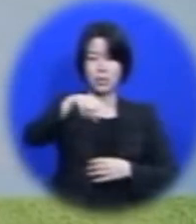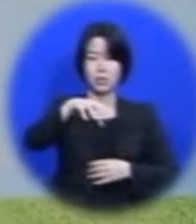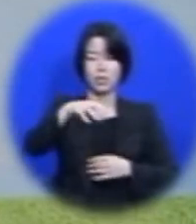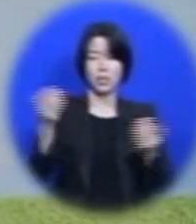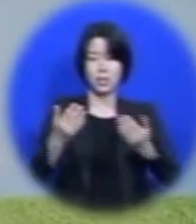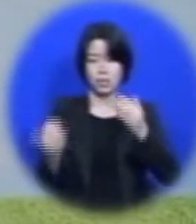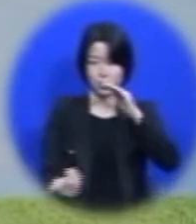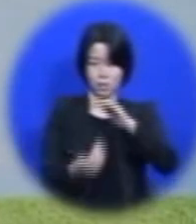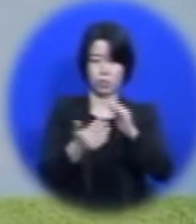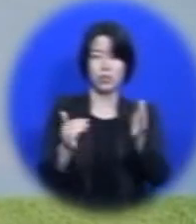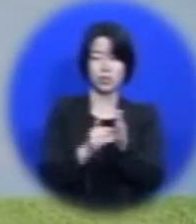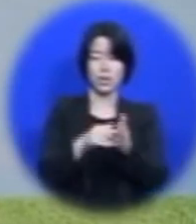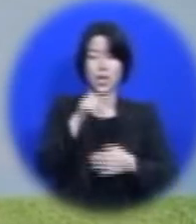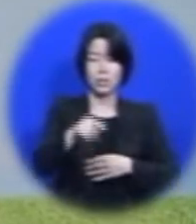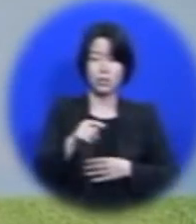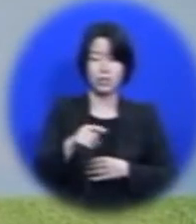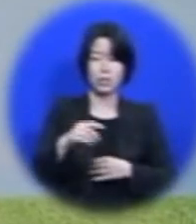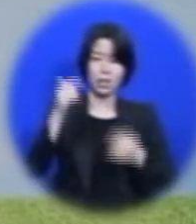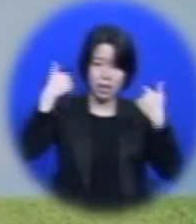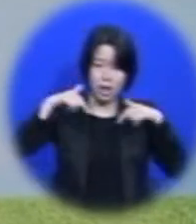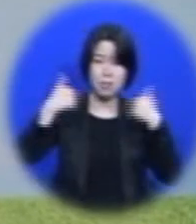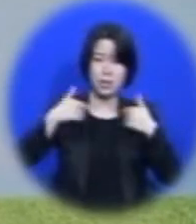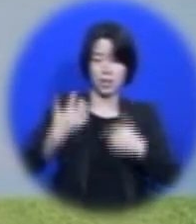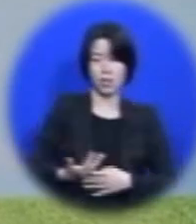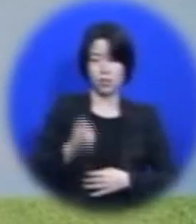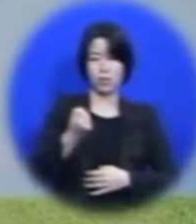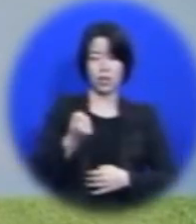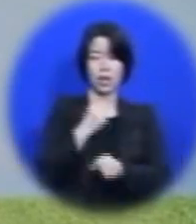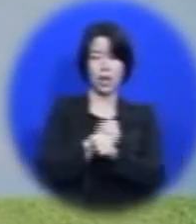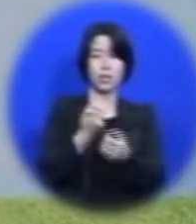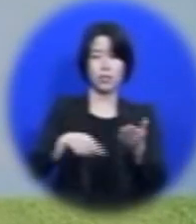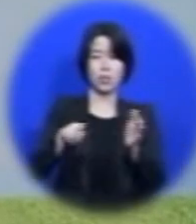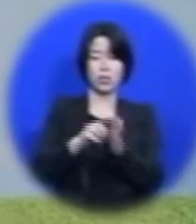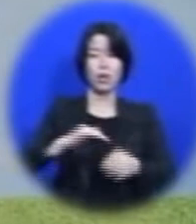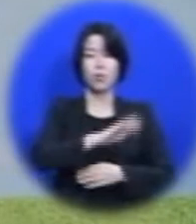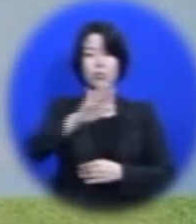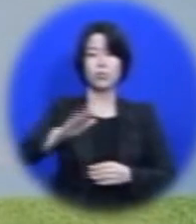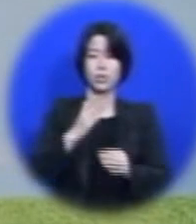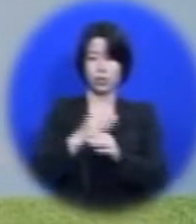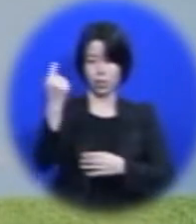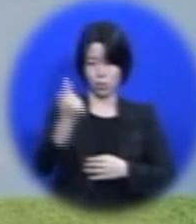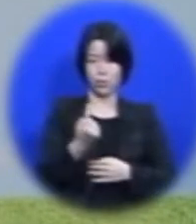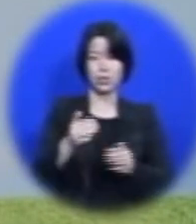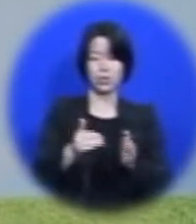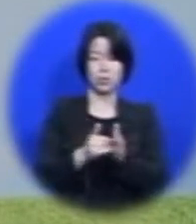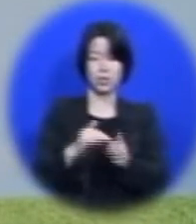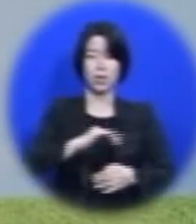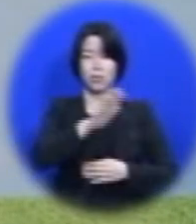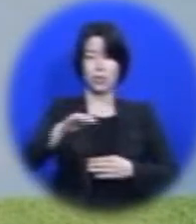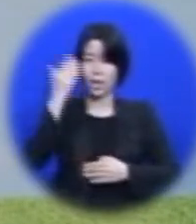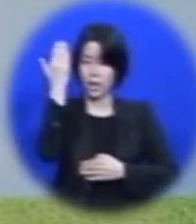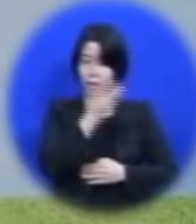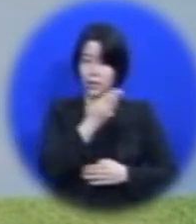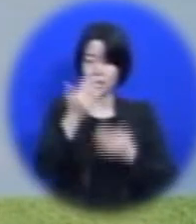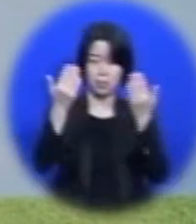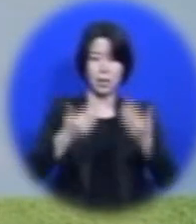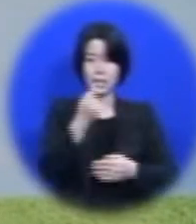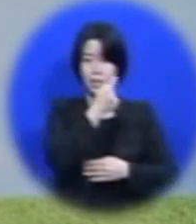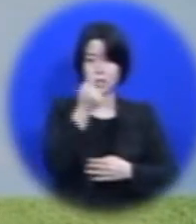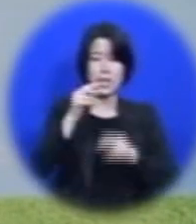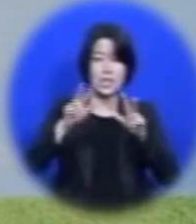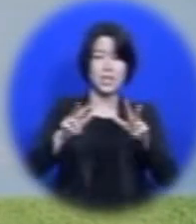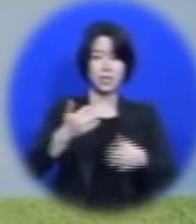이루셨습니다. 그리고 그것을 날마다 누리게 하기 위해서 우리 가운데 오셨어요. 우리가 깨끗함을 받은 증거는 지금